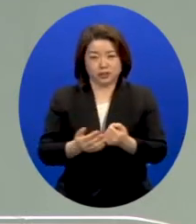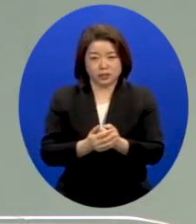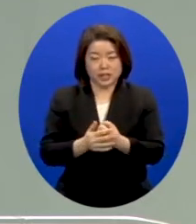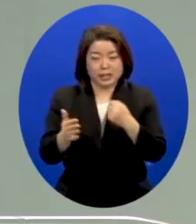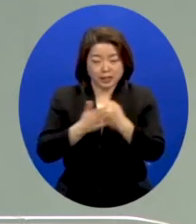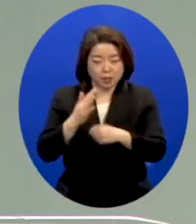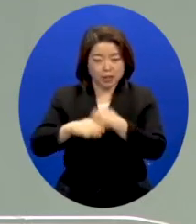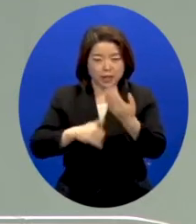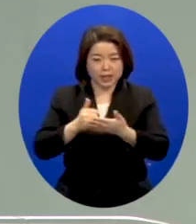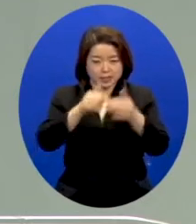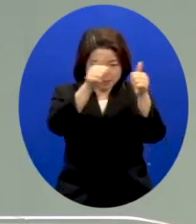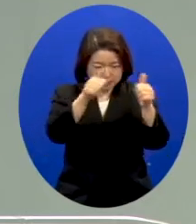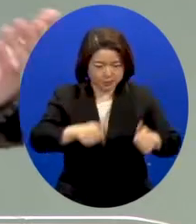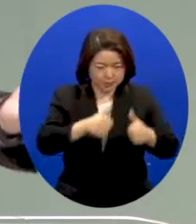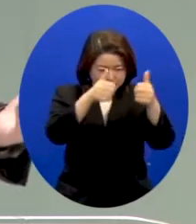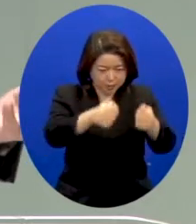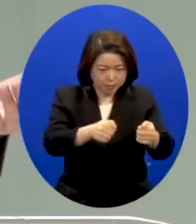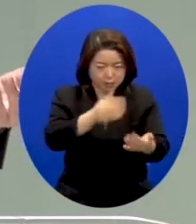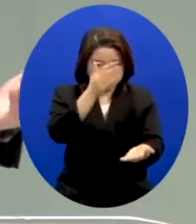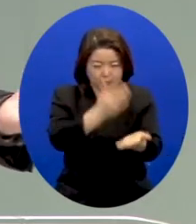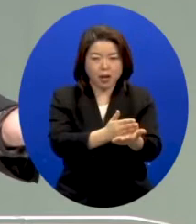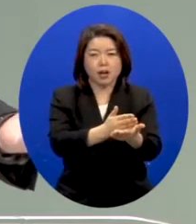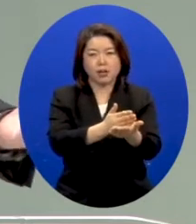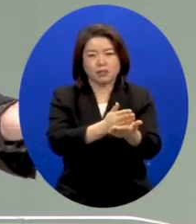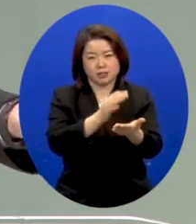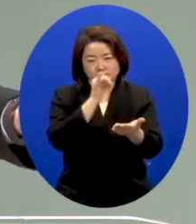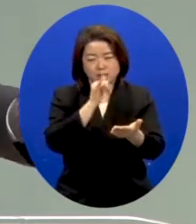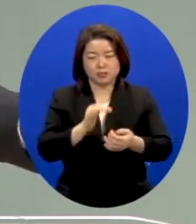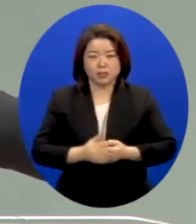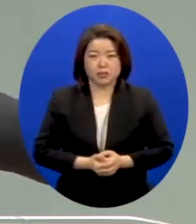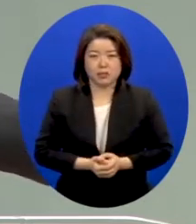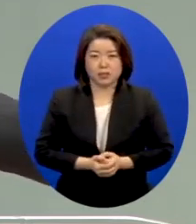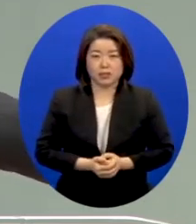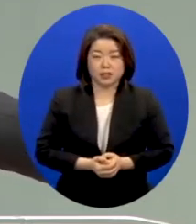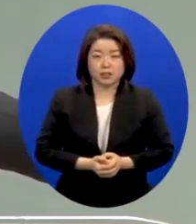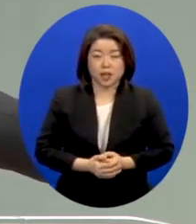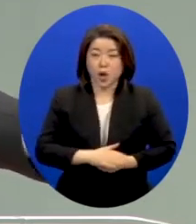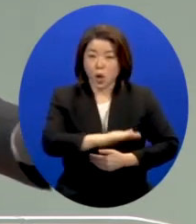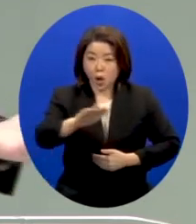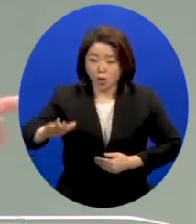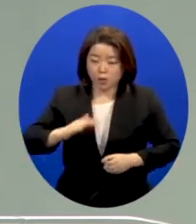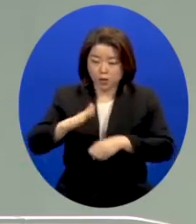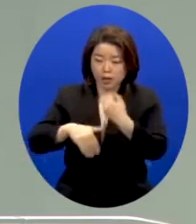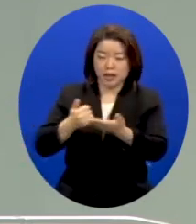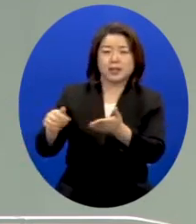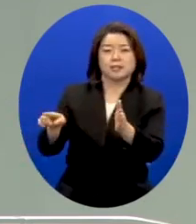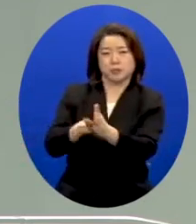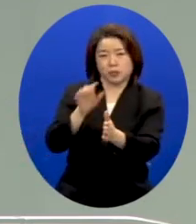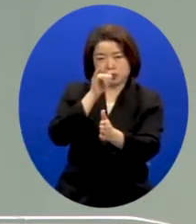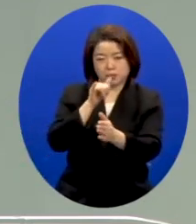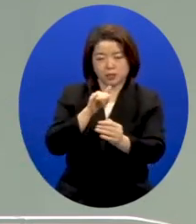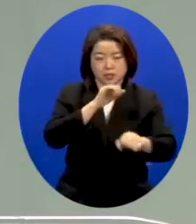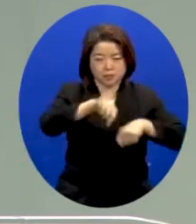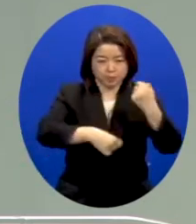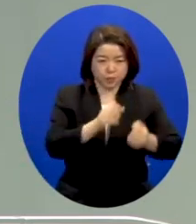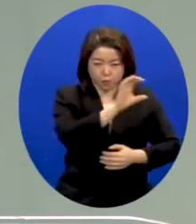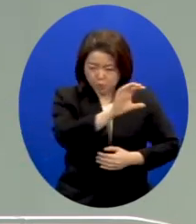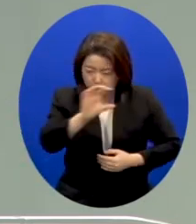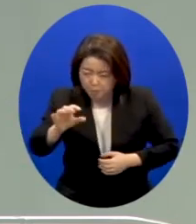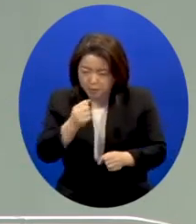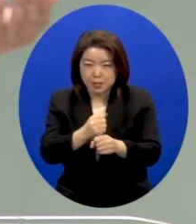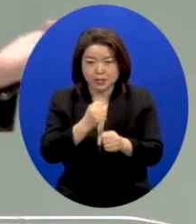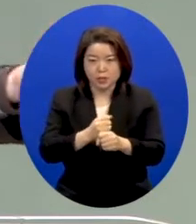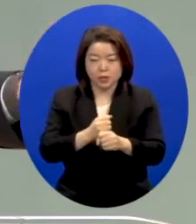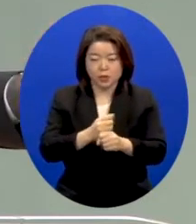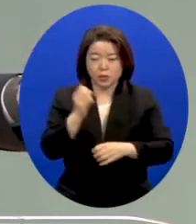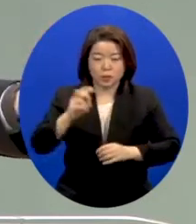것입니다 여러분 우리는 하나님을 믿습니다 우리는 동물의 형상이나 해와